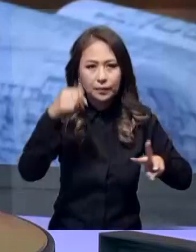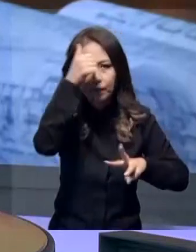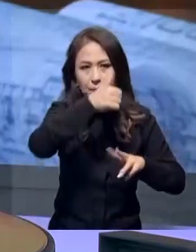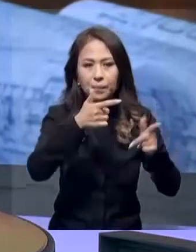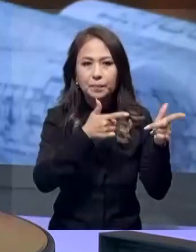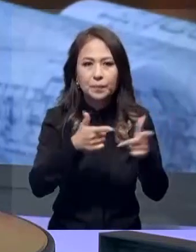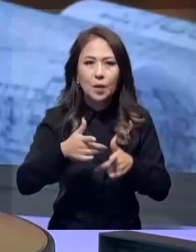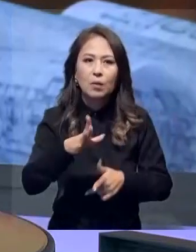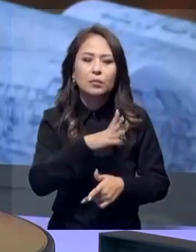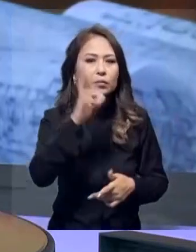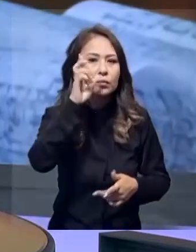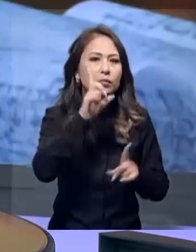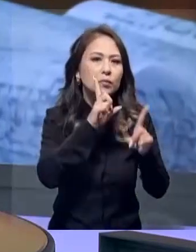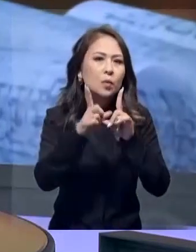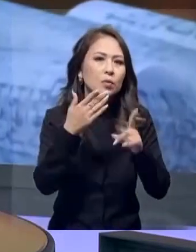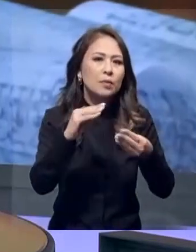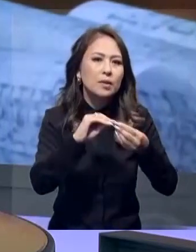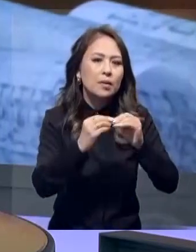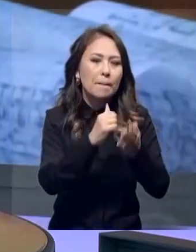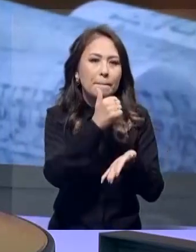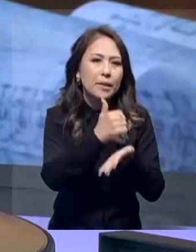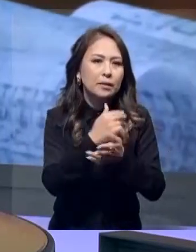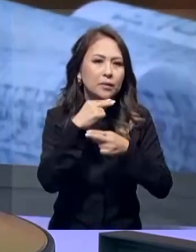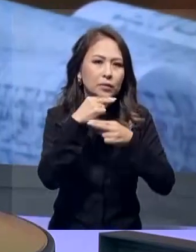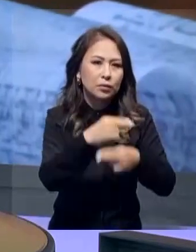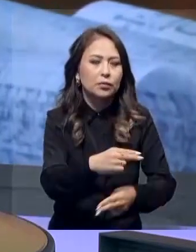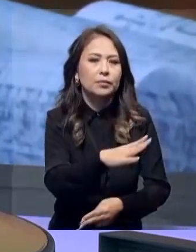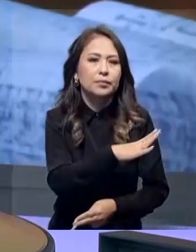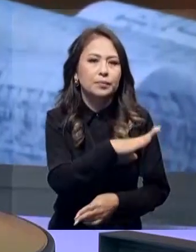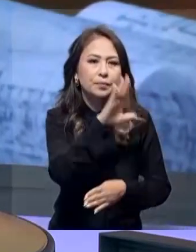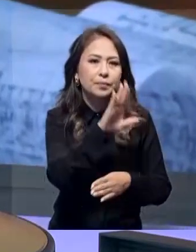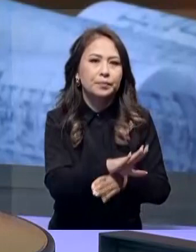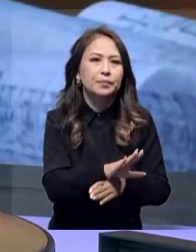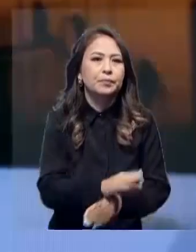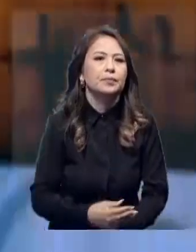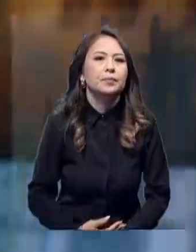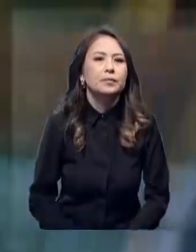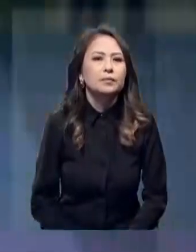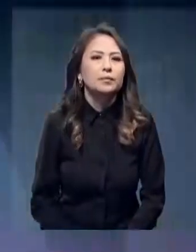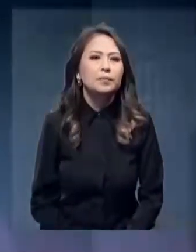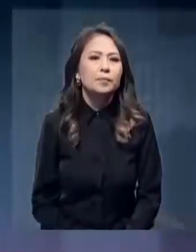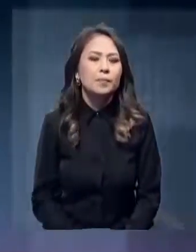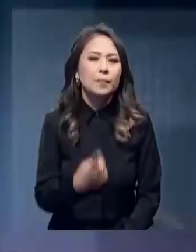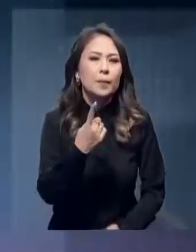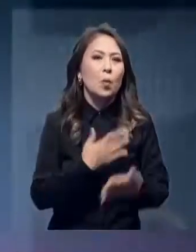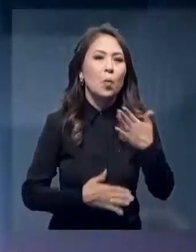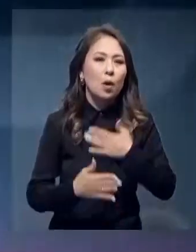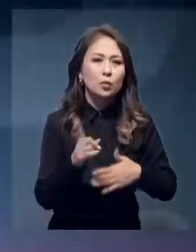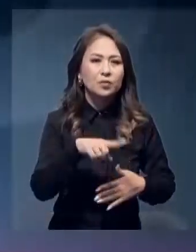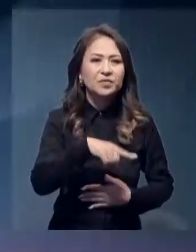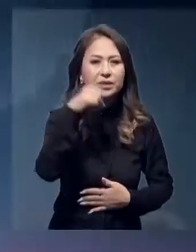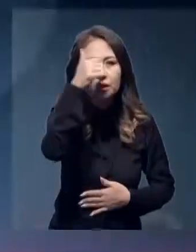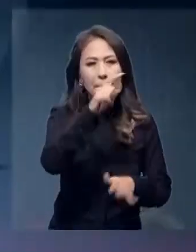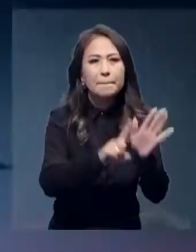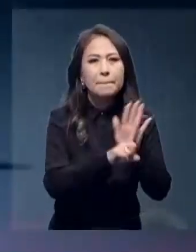дайындықты пысықтауға арналған үкімет отырысында осы мәселені басты назарда ұстауды тапсырды. Бір қуанатына биыл